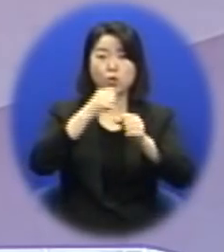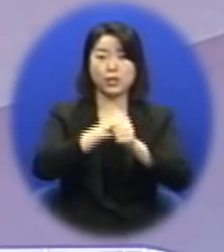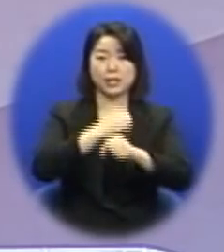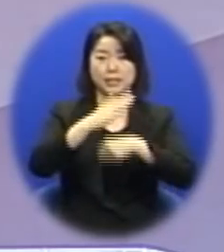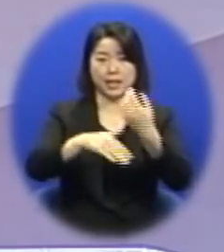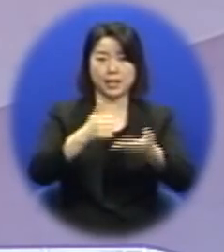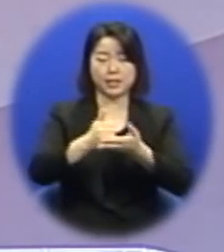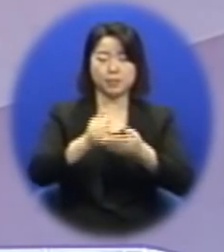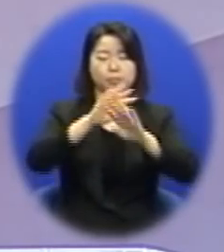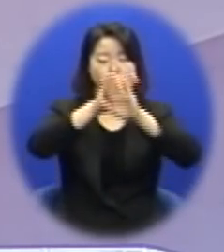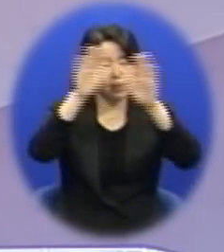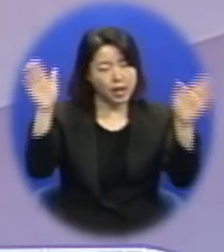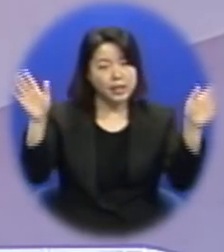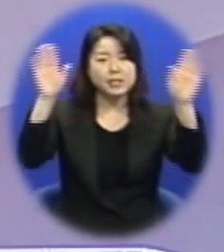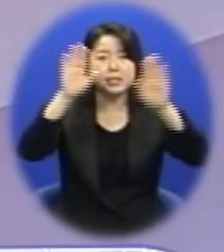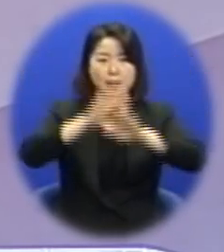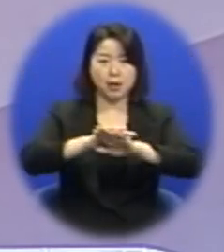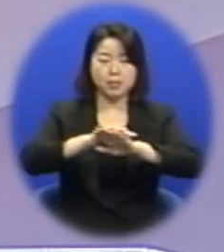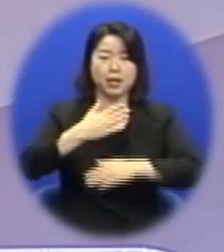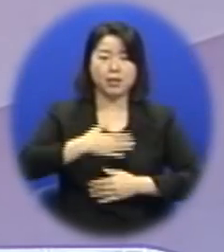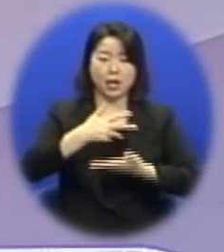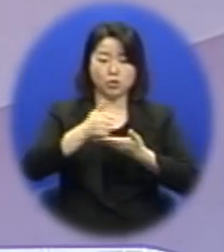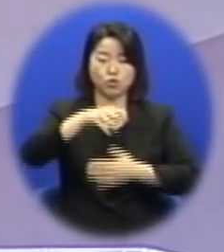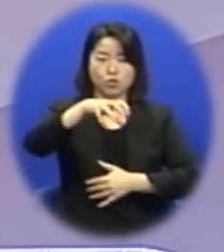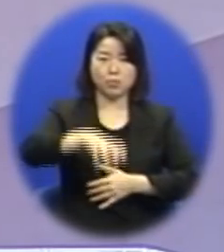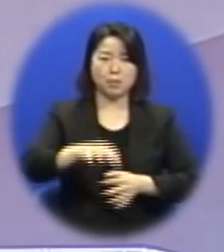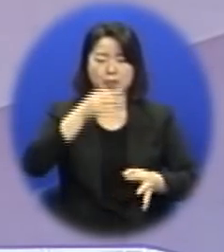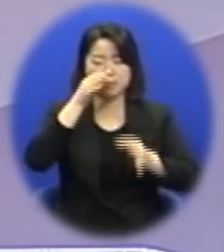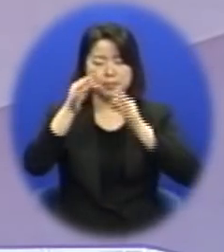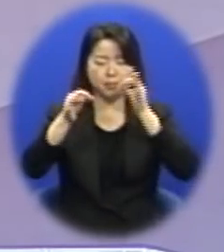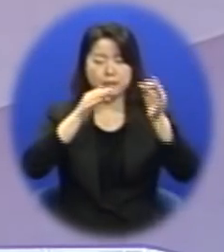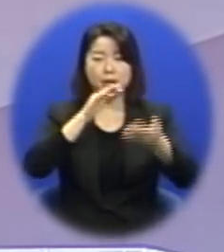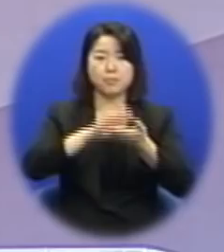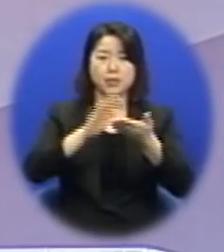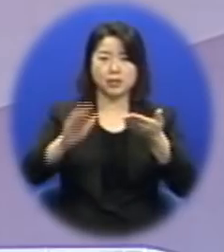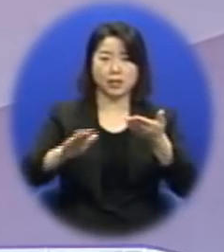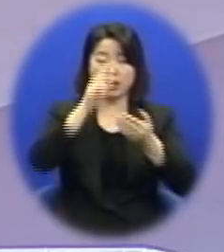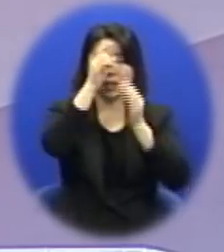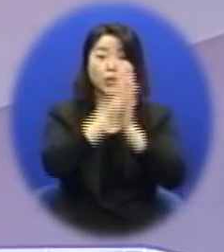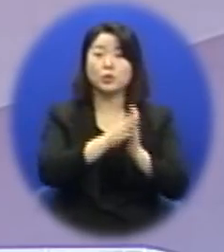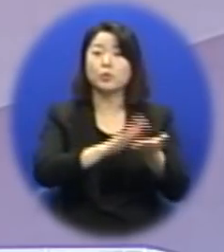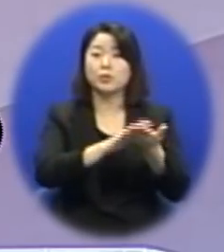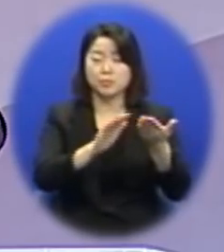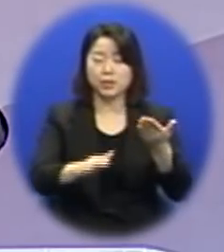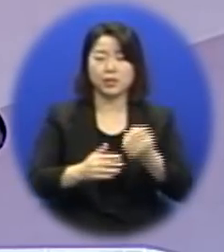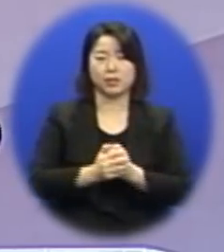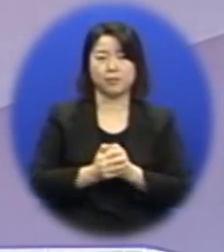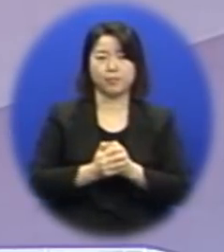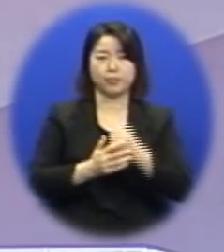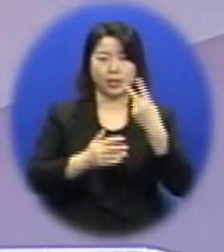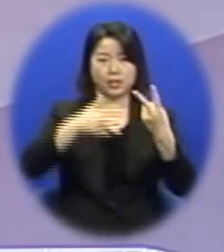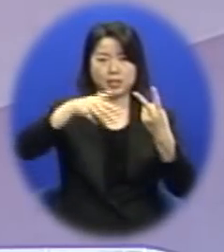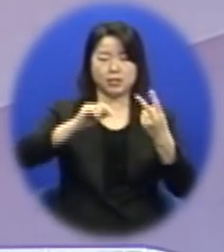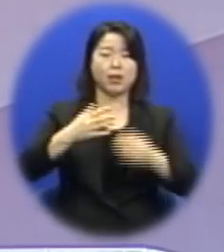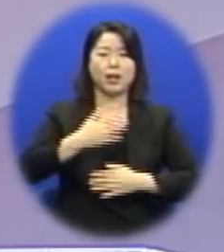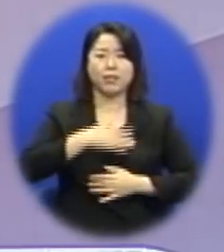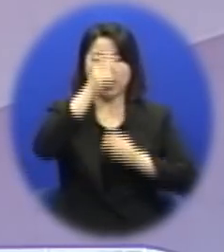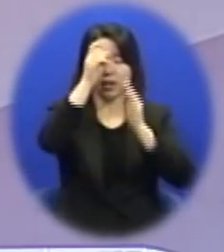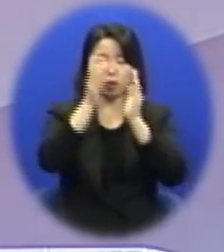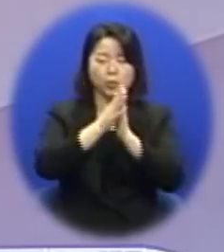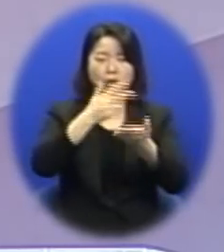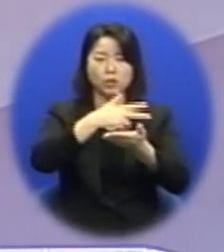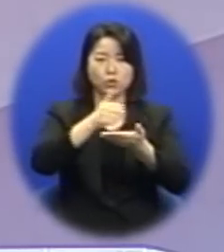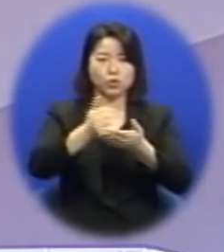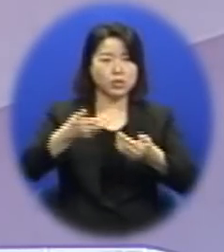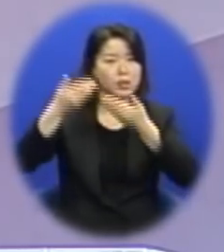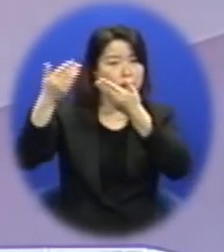낮이나 밤이나 내가 주님 앞에 부르짖습니다 기도요 2절에 내 기도가 주님께 이르게 하시고